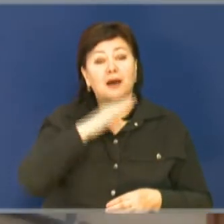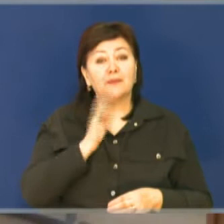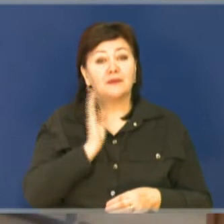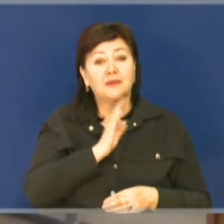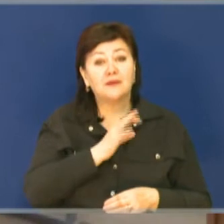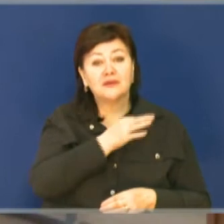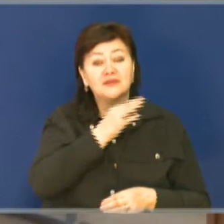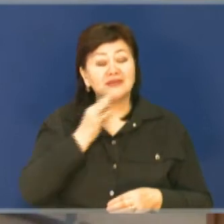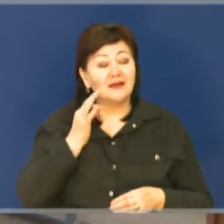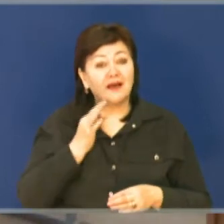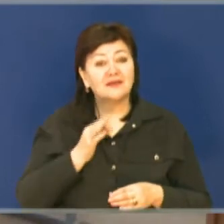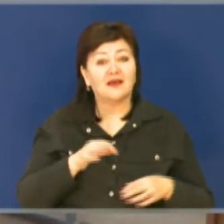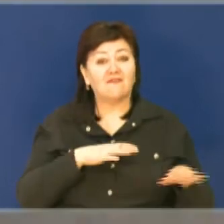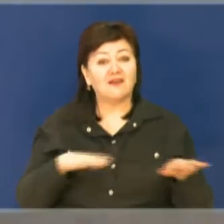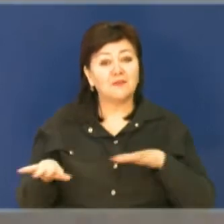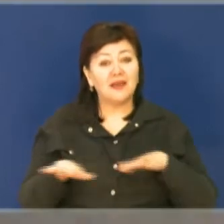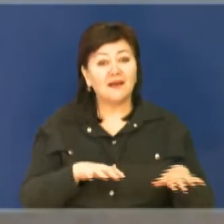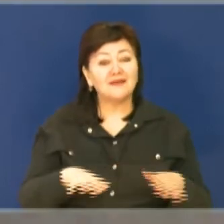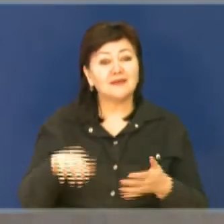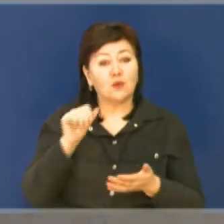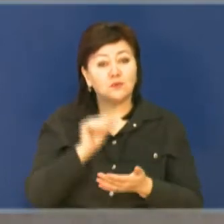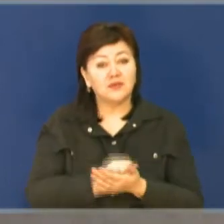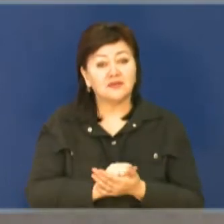вовремя подавали необходимые документы.